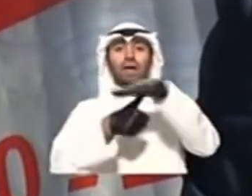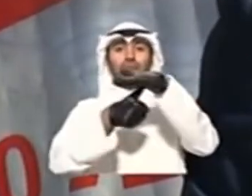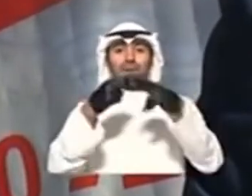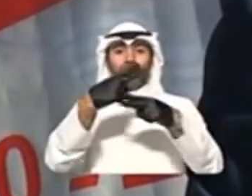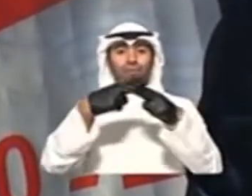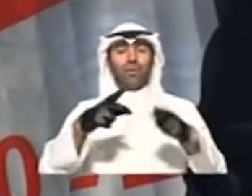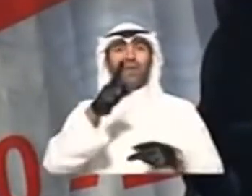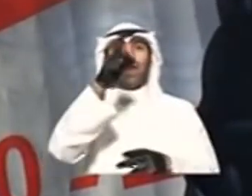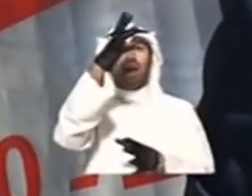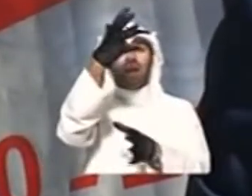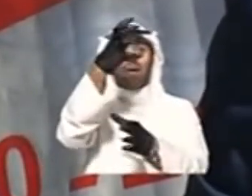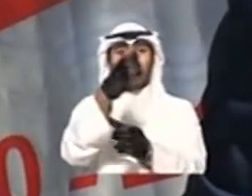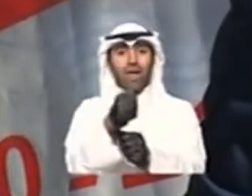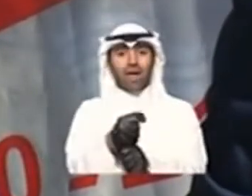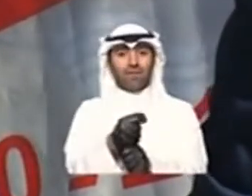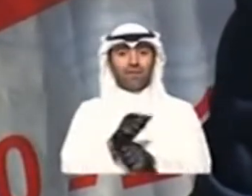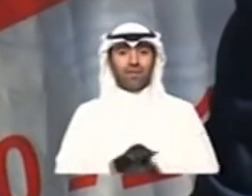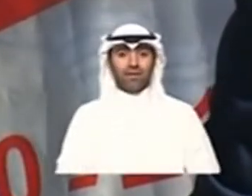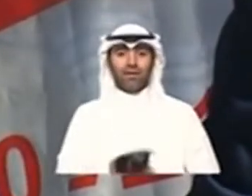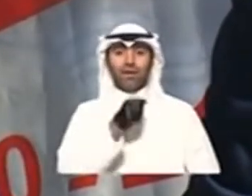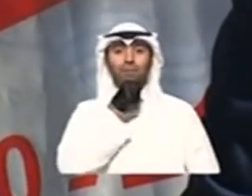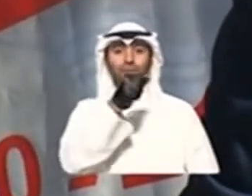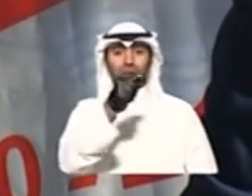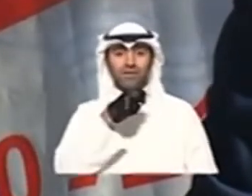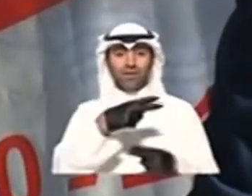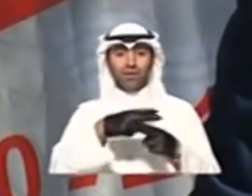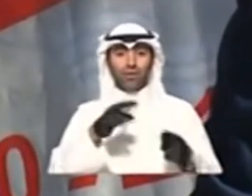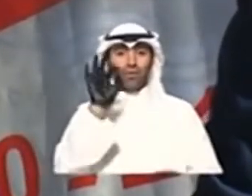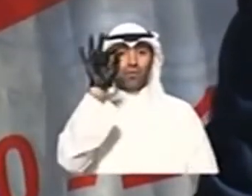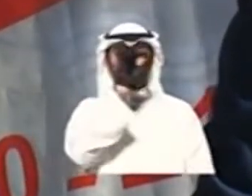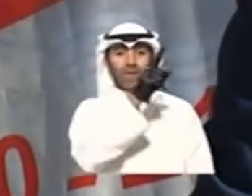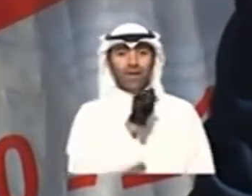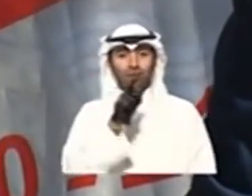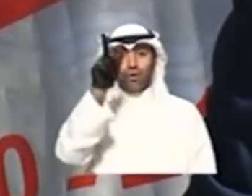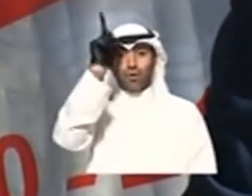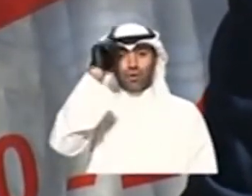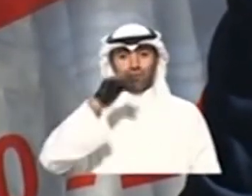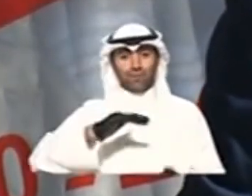ورعاه. لتلفزيون دولة الكويت، غيث الرقاد، عمان.